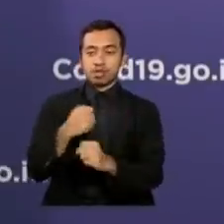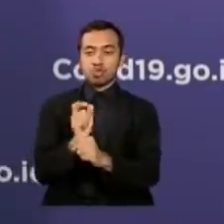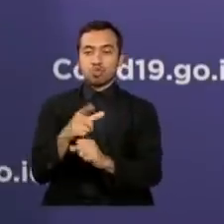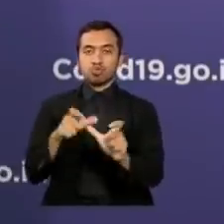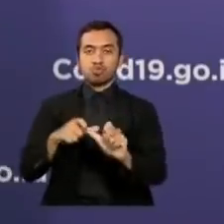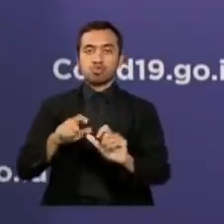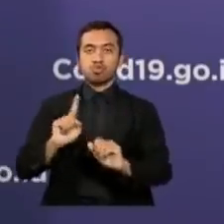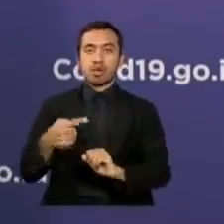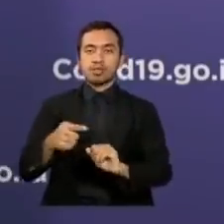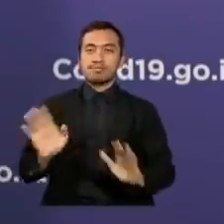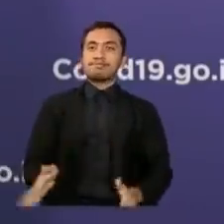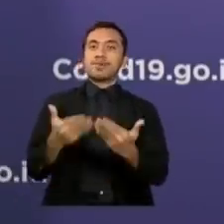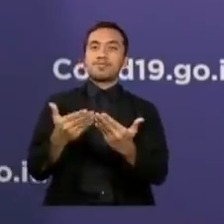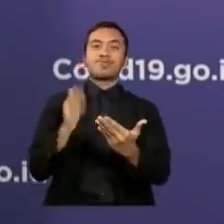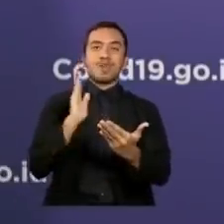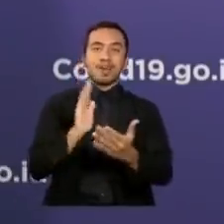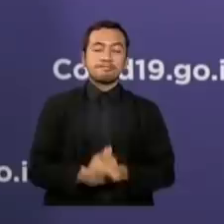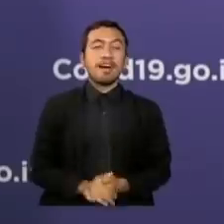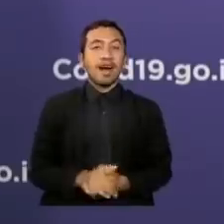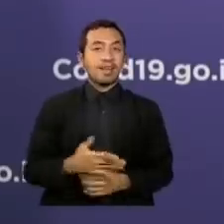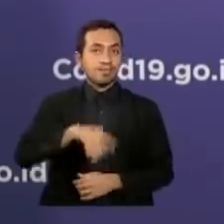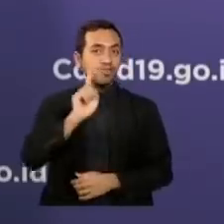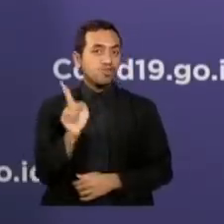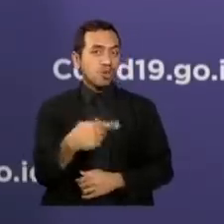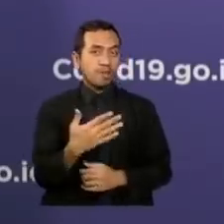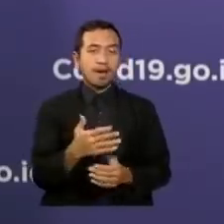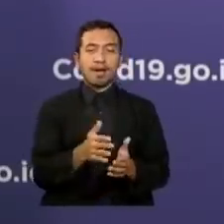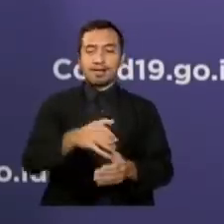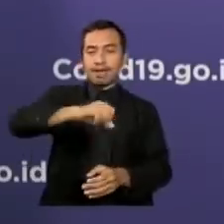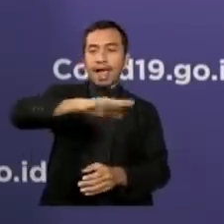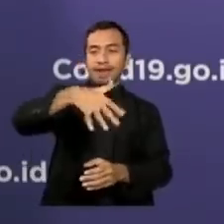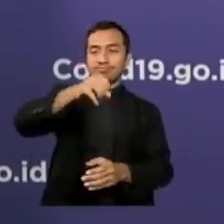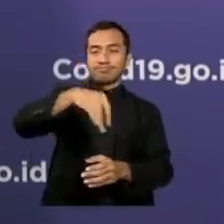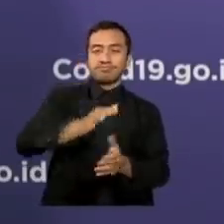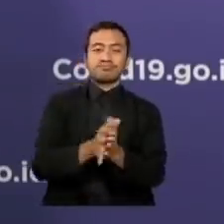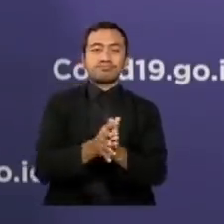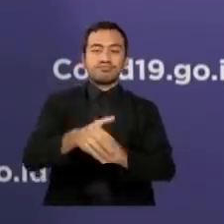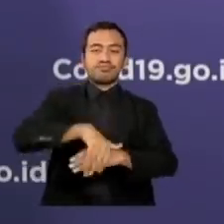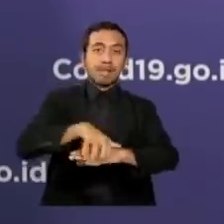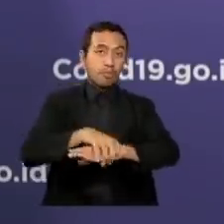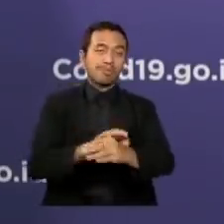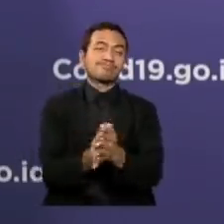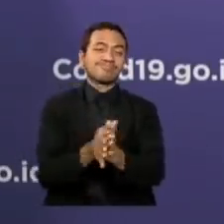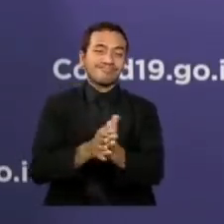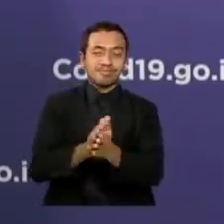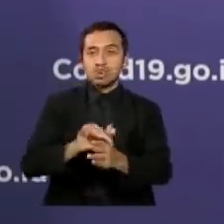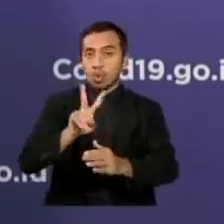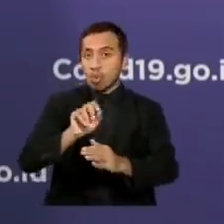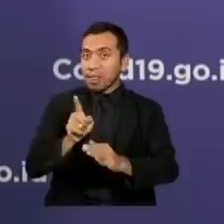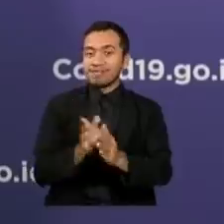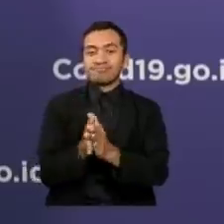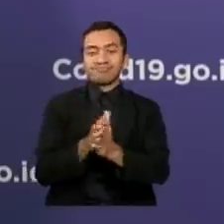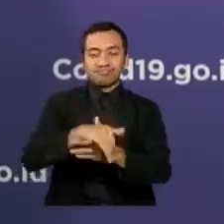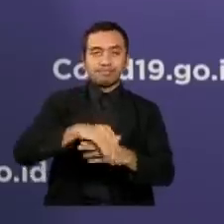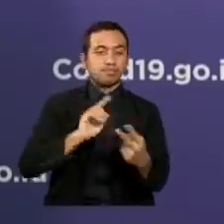beberapa pesan pencegahan penting seperti cuci tangan dengan air mengalir dan sabun selama 20 detik jaga jarak